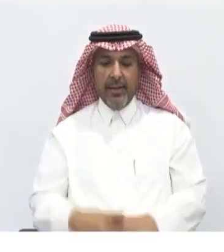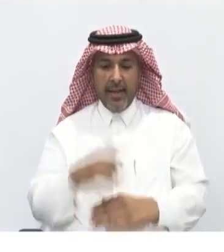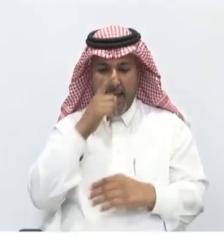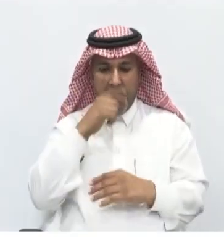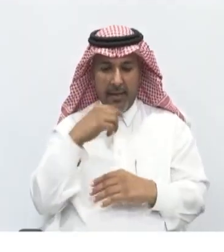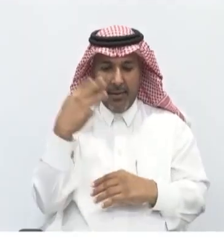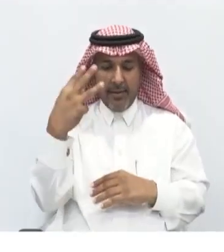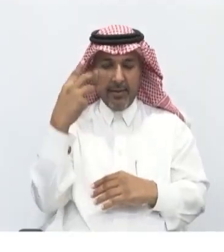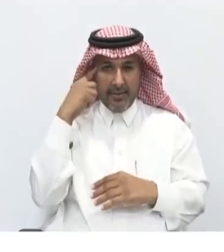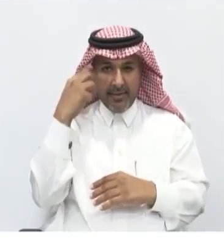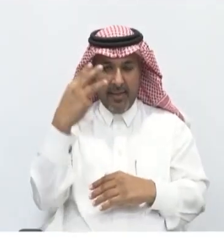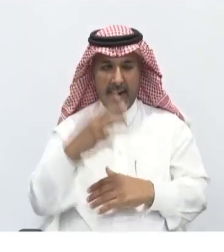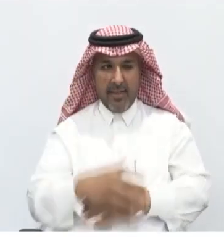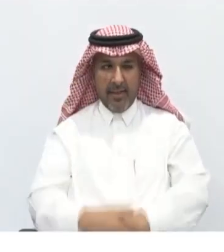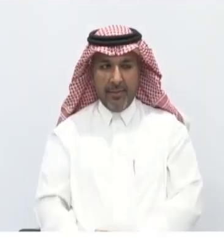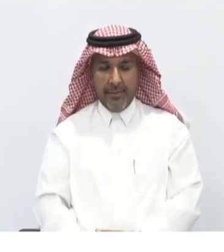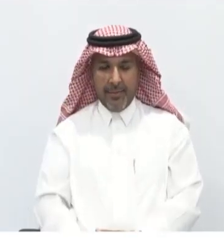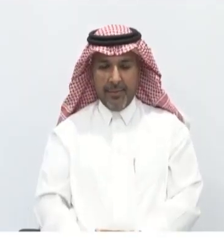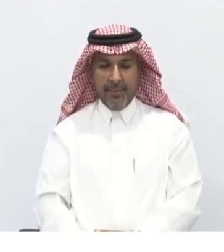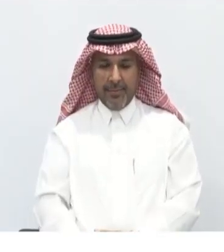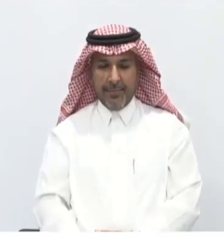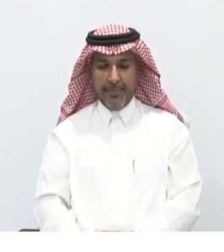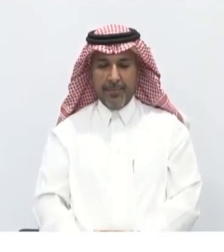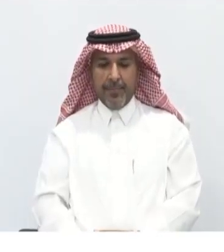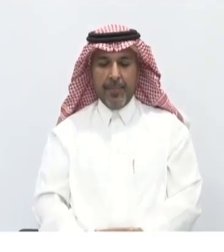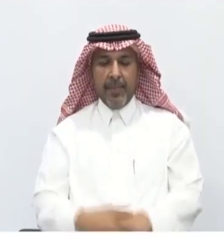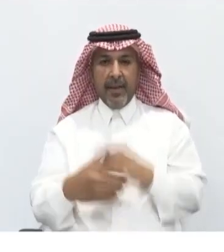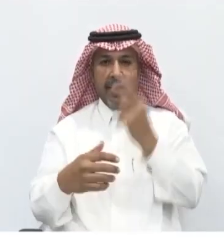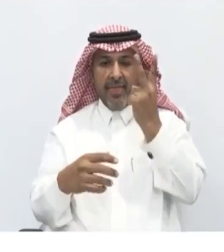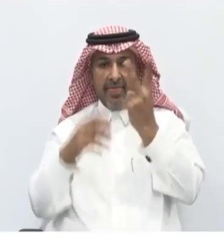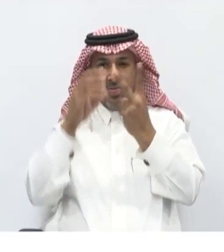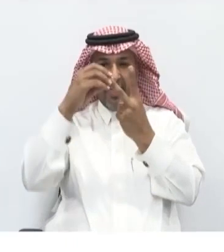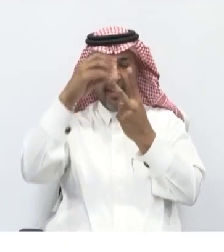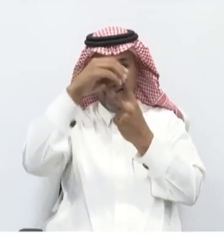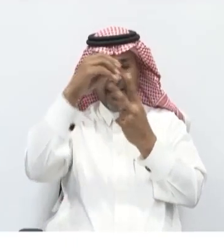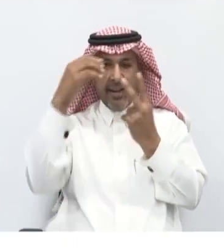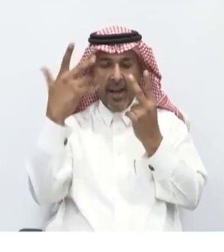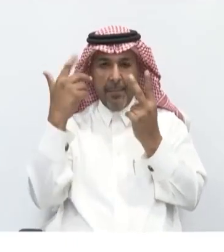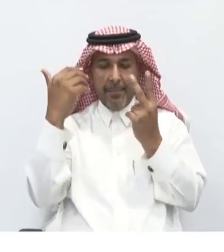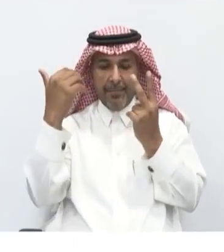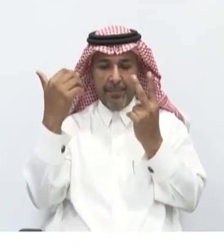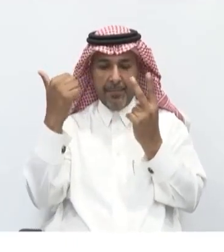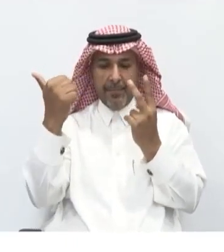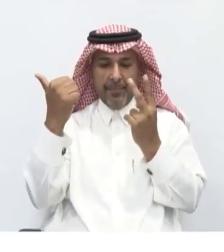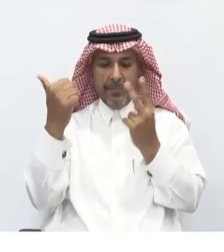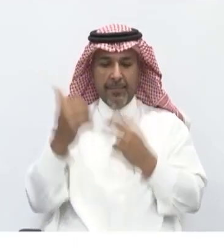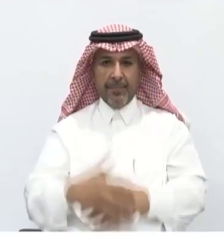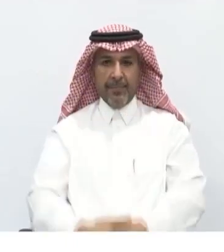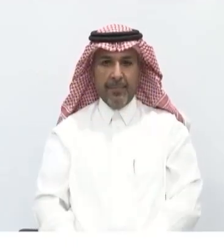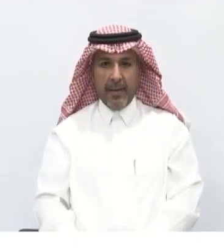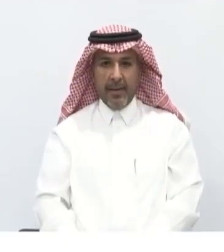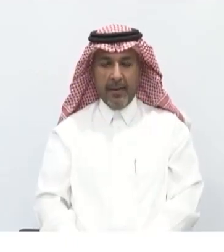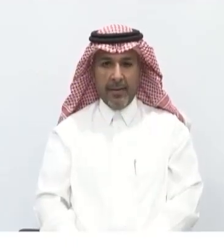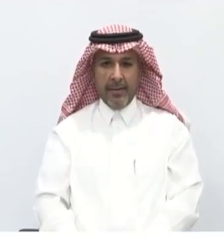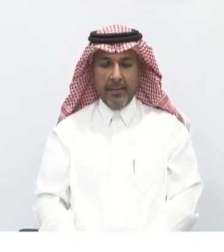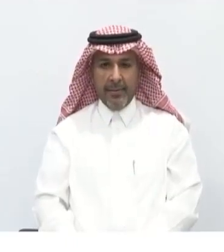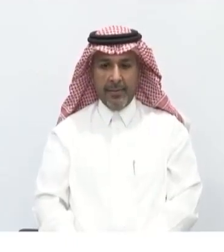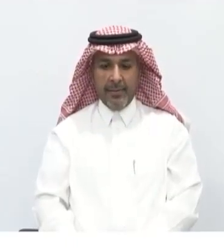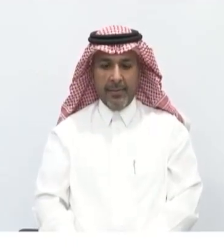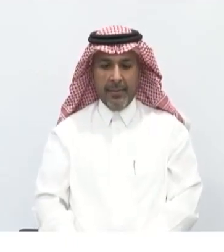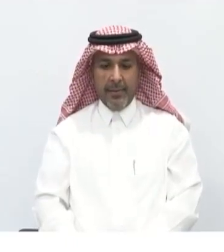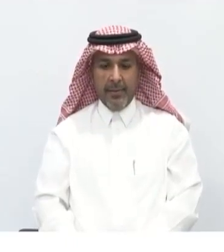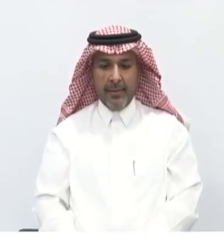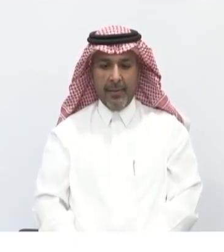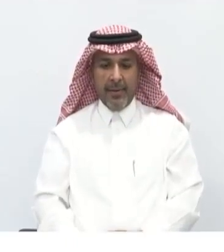مواد ثلاث مواد اثنتان من متفاعله وواحد في الناتجه اذا سيعطيني سته كسر سيعطيني سته